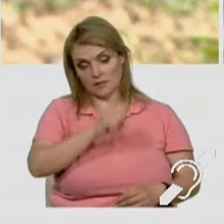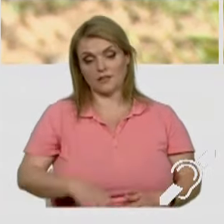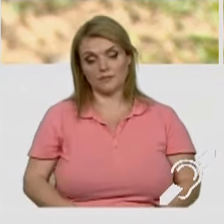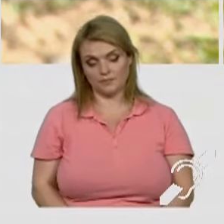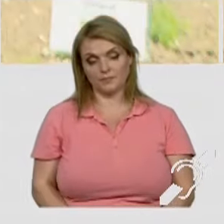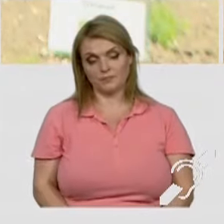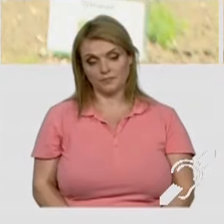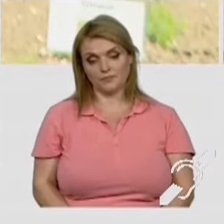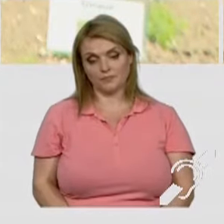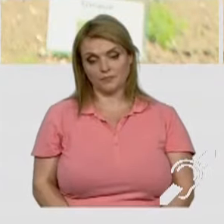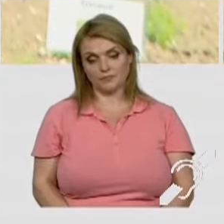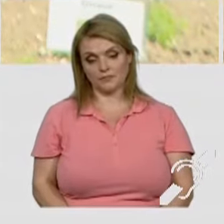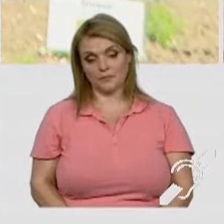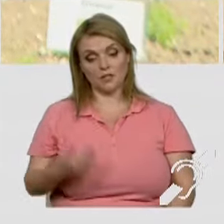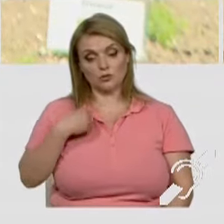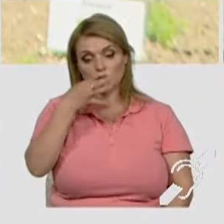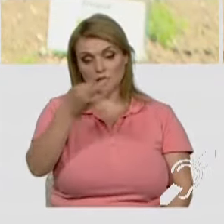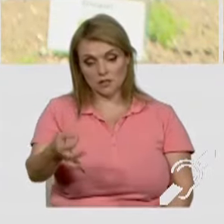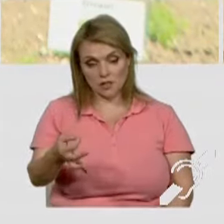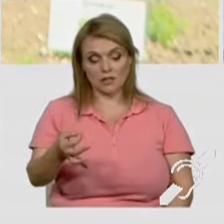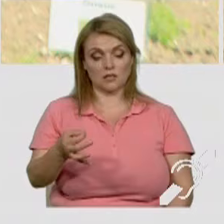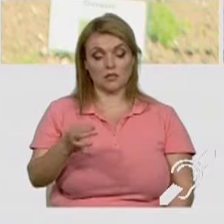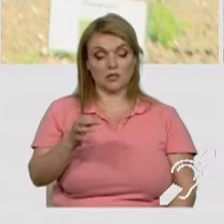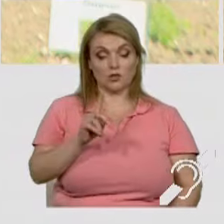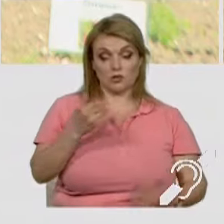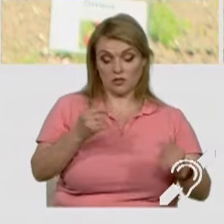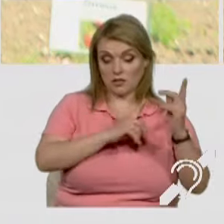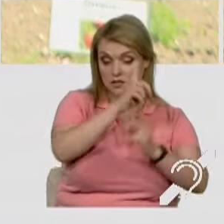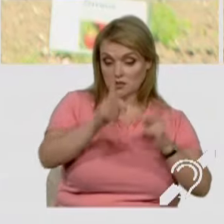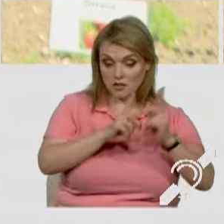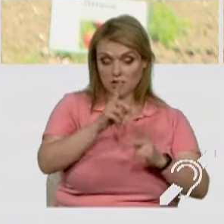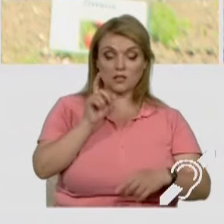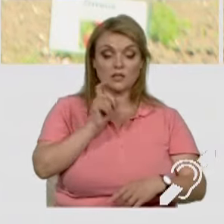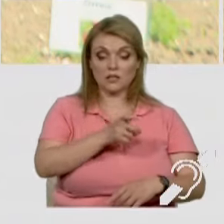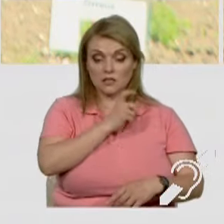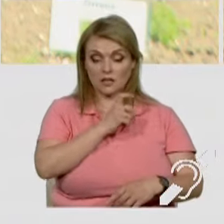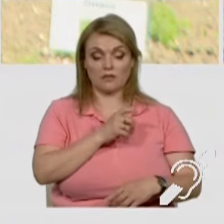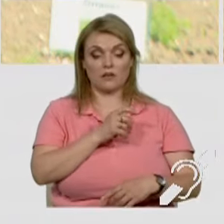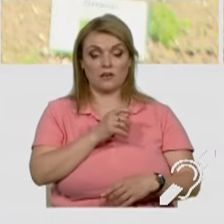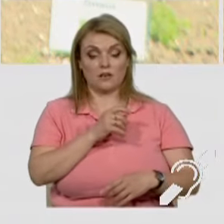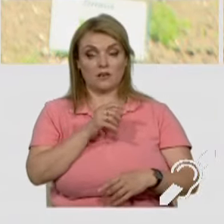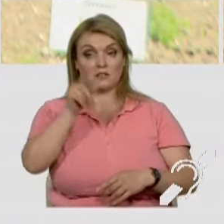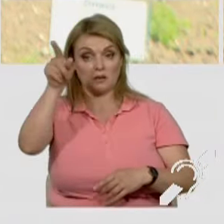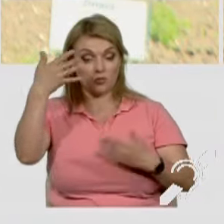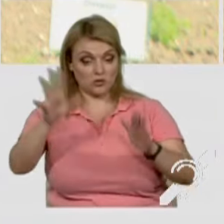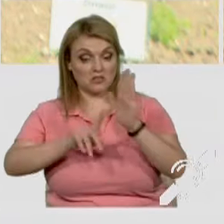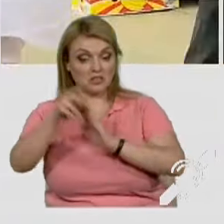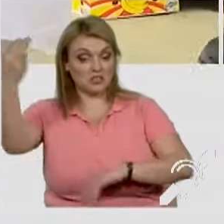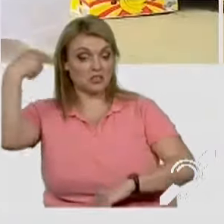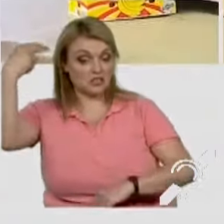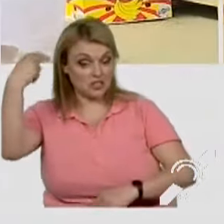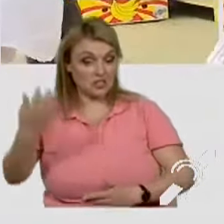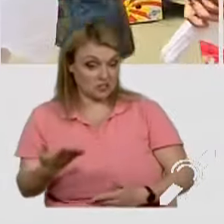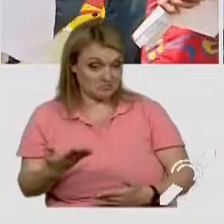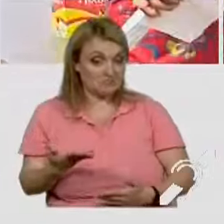cultivă la nord, că e acolo înghețuri. Eu vreau să spun că, reșind de schimbările care sunt, la nord tot mai mult se cultivă cireș, se cultivă vișină.